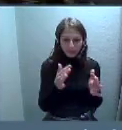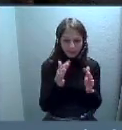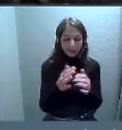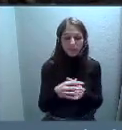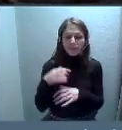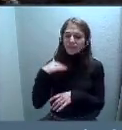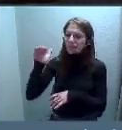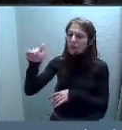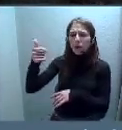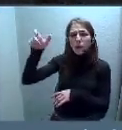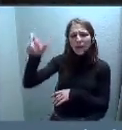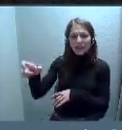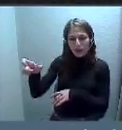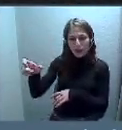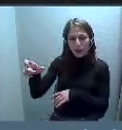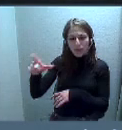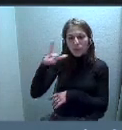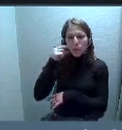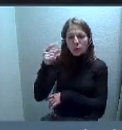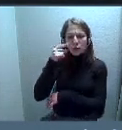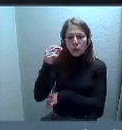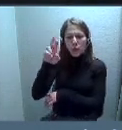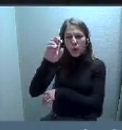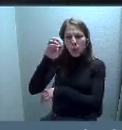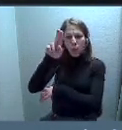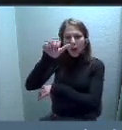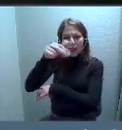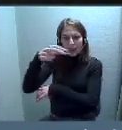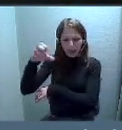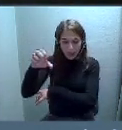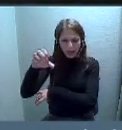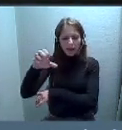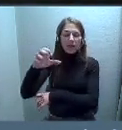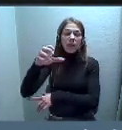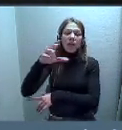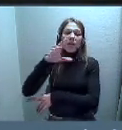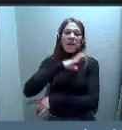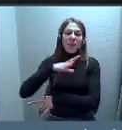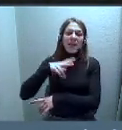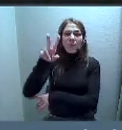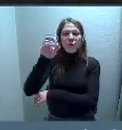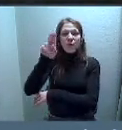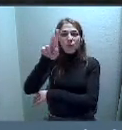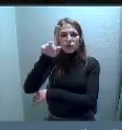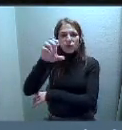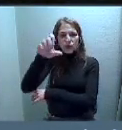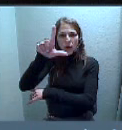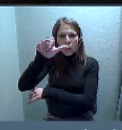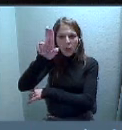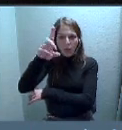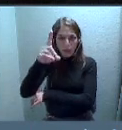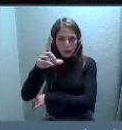Nous allons appeler donc Jean-Marie Roanne, comédien, et Sophie Vouzelot, marraine des trophées de l'accessibilité.